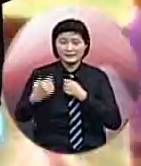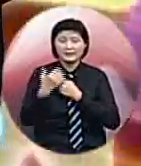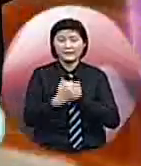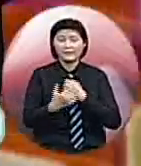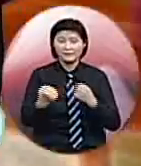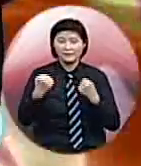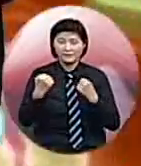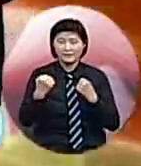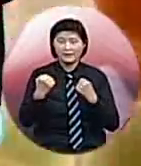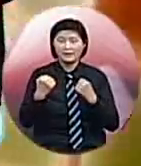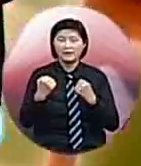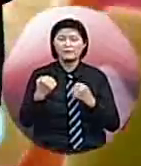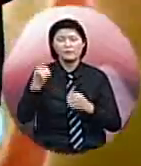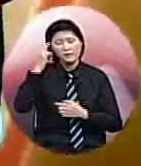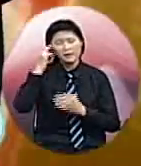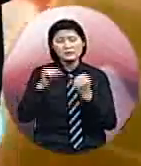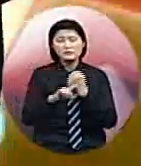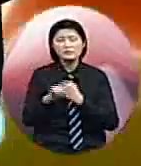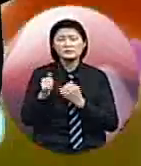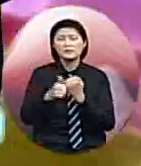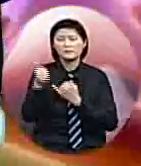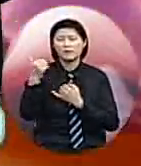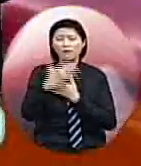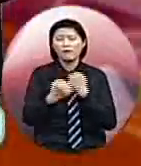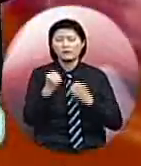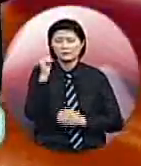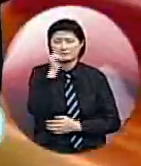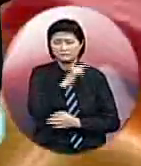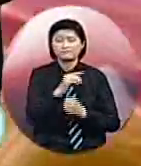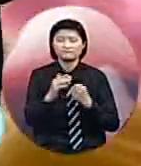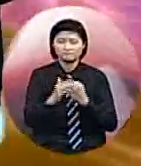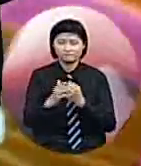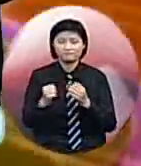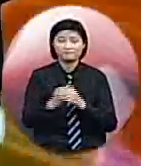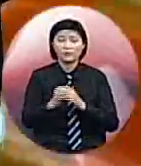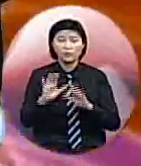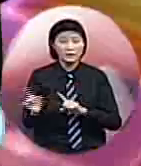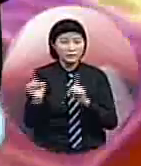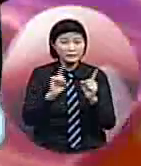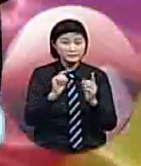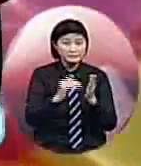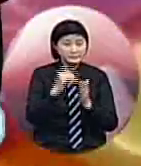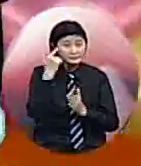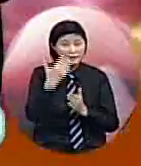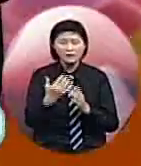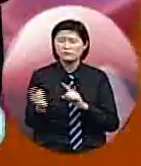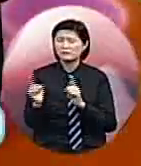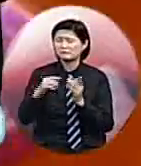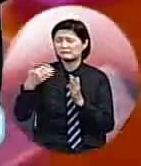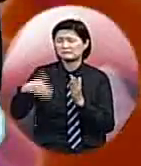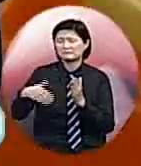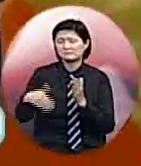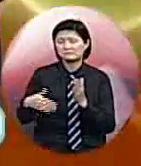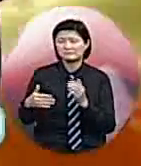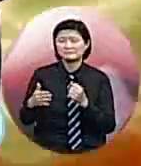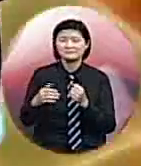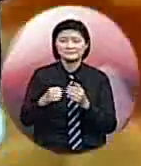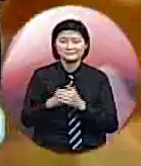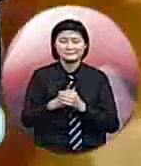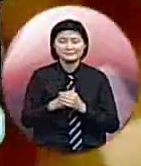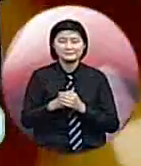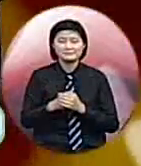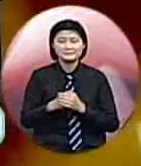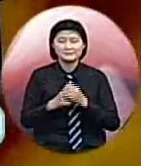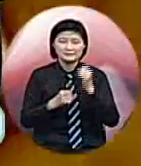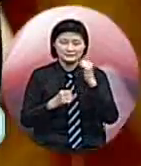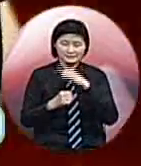아저씨 건강이 조금 안 좋으시거든요. 그러셨어요. 예. 근데 또 어때 호전이 됐어요 올해요? 아니요, 호전 안 되고요. 예. 좀